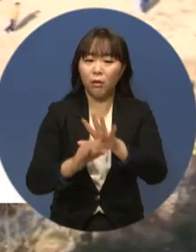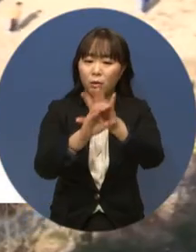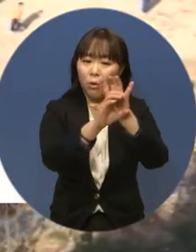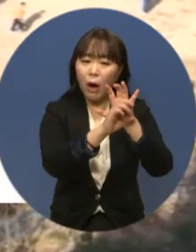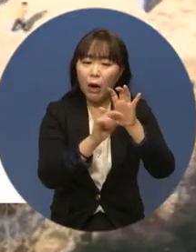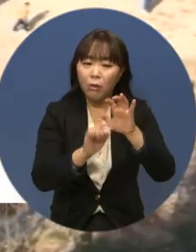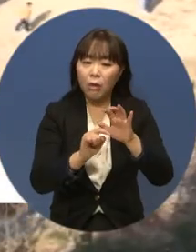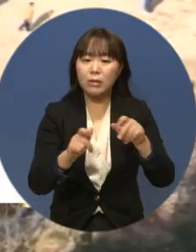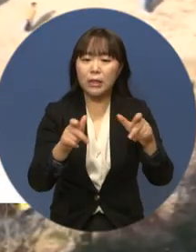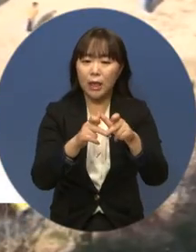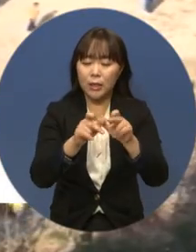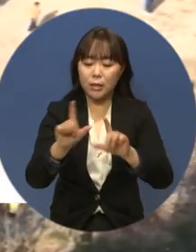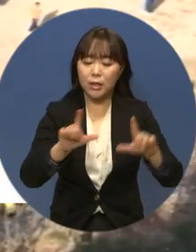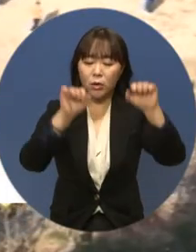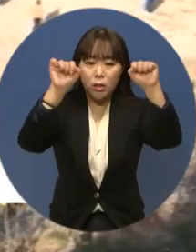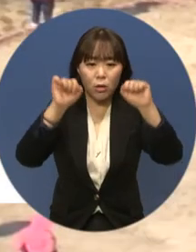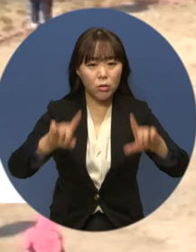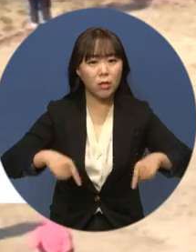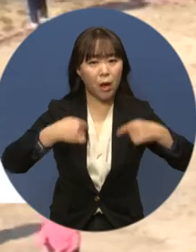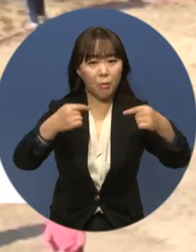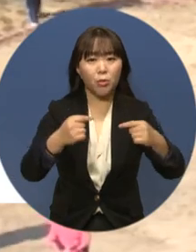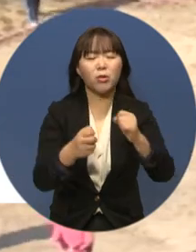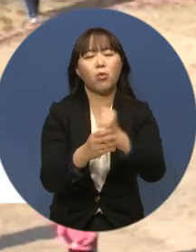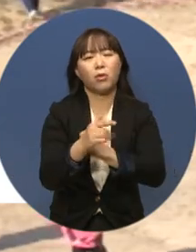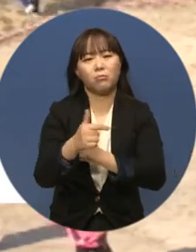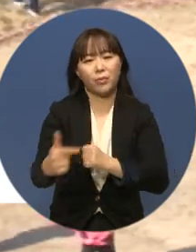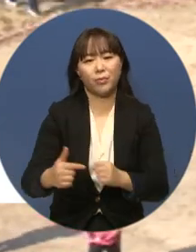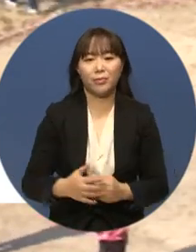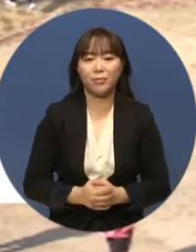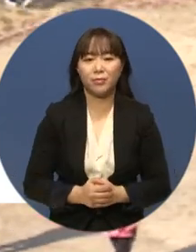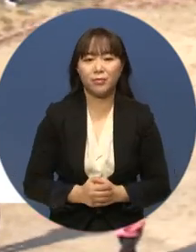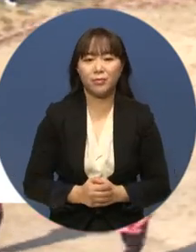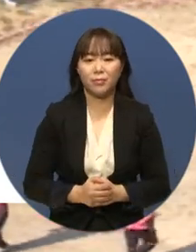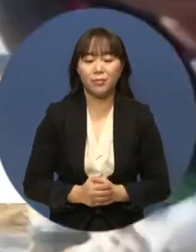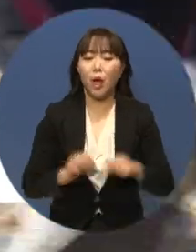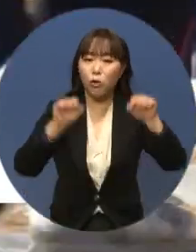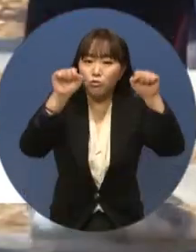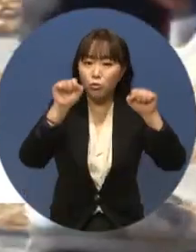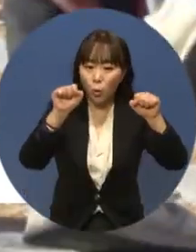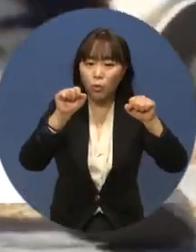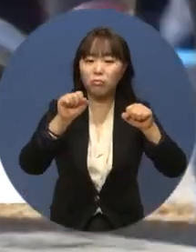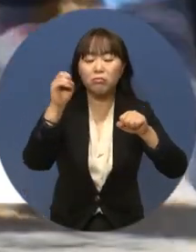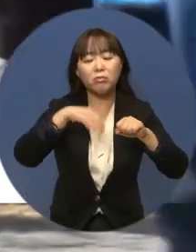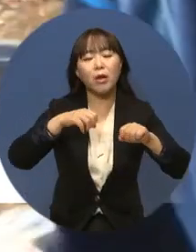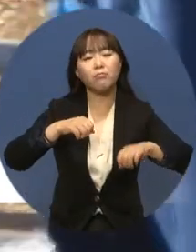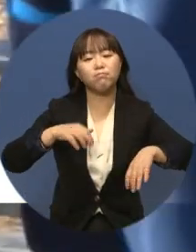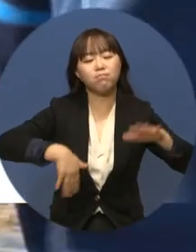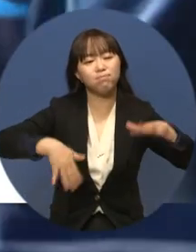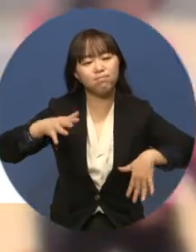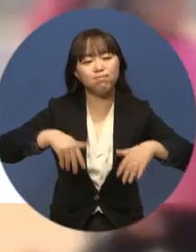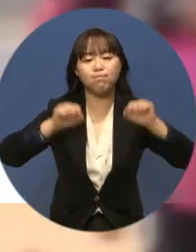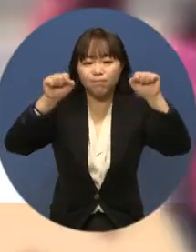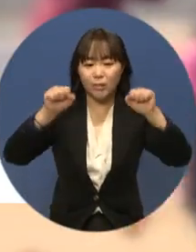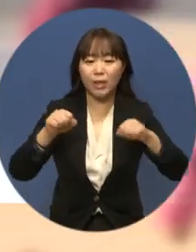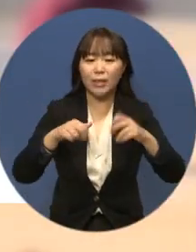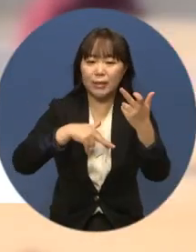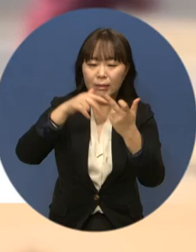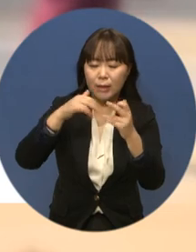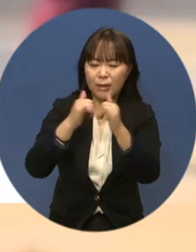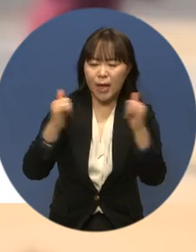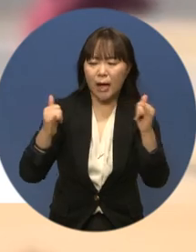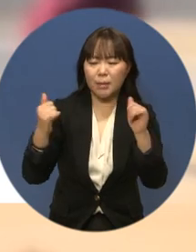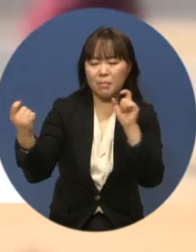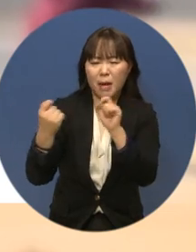코로나19가 장애인 생활체육 참여율에도 영향을 줬습니다. 운동은 맨손 체조와 등산 등 사람 간